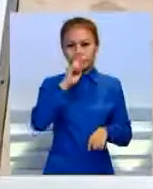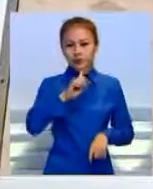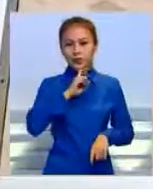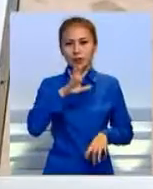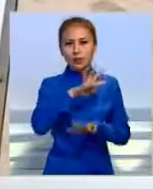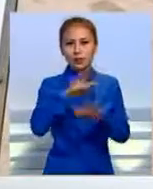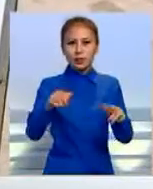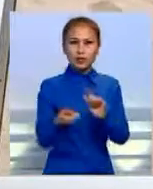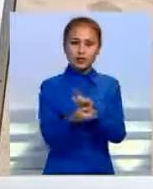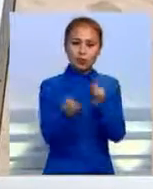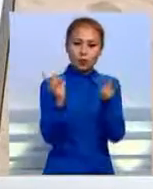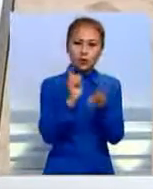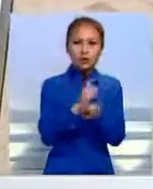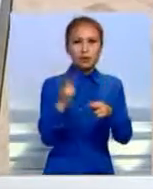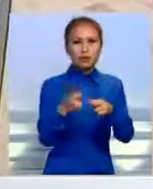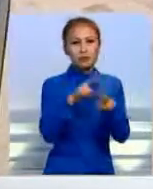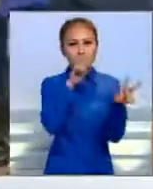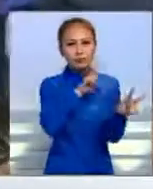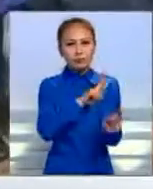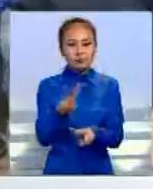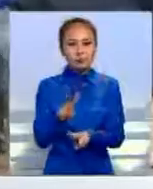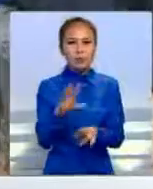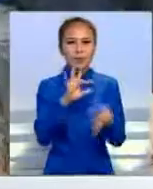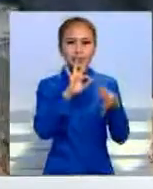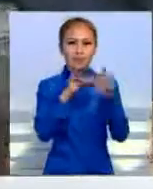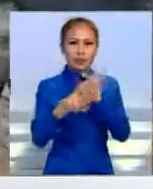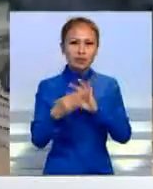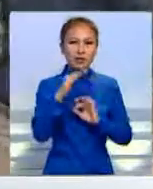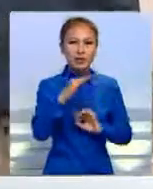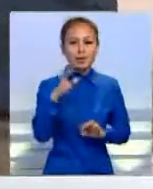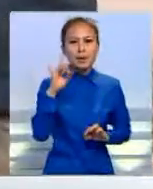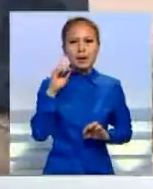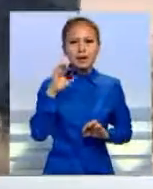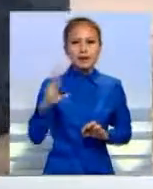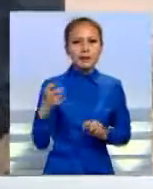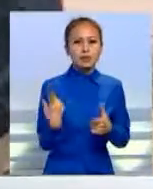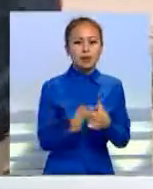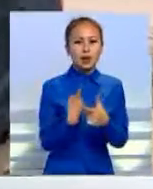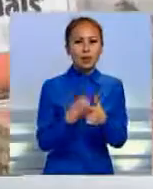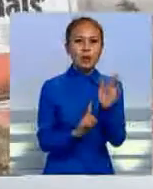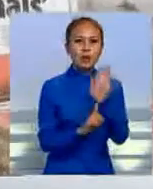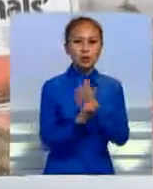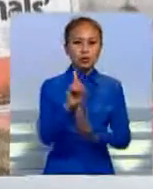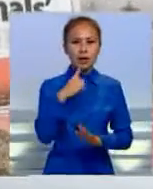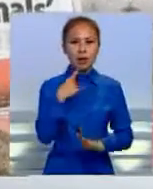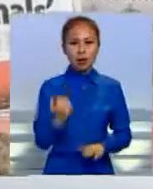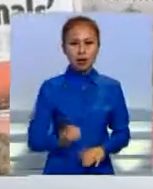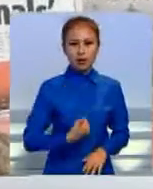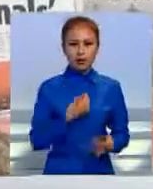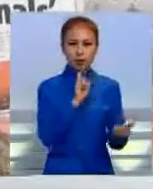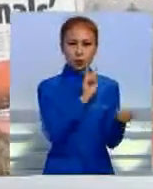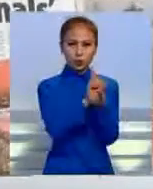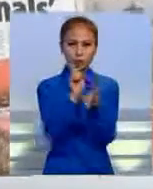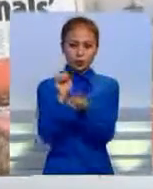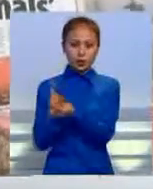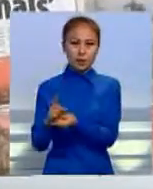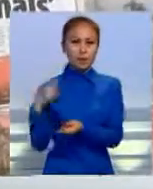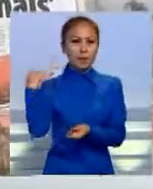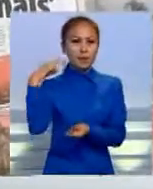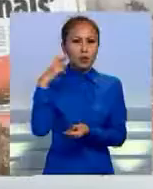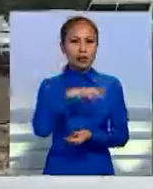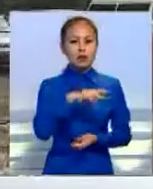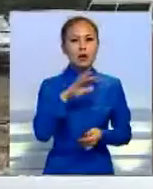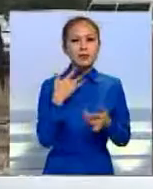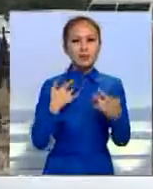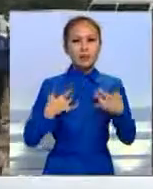басы балу өймес, керсінші оның қауіпсіздігің қадағалауды өткісіндірді. Франц прайс агенттігінің қабырлауынша армия өкілдерімен кездесі өткізген президент